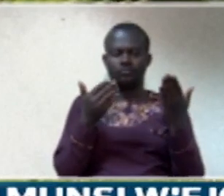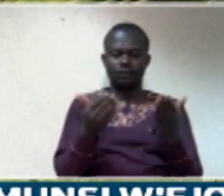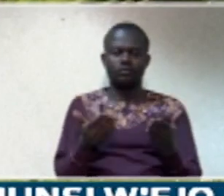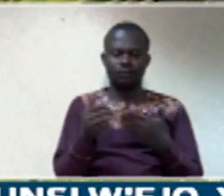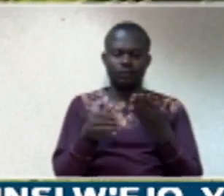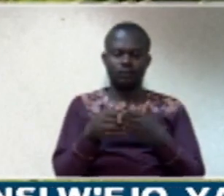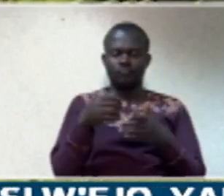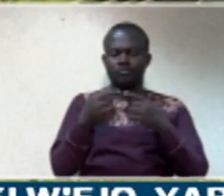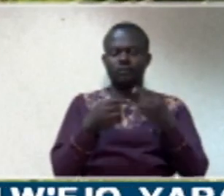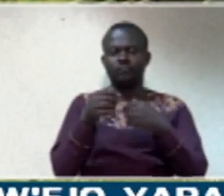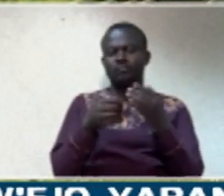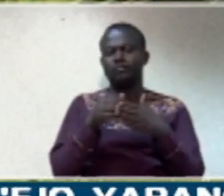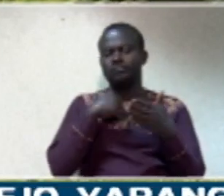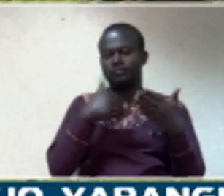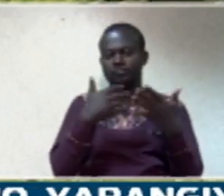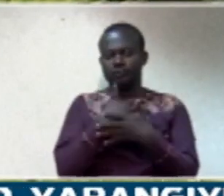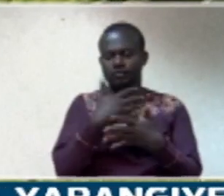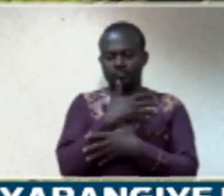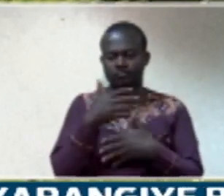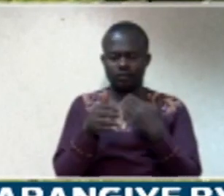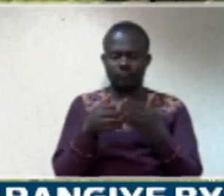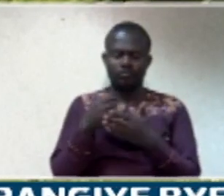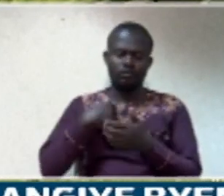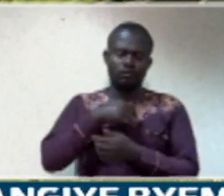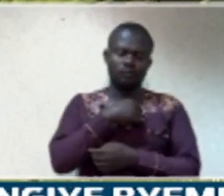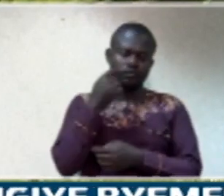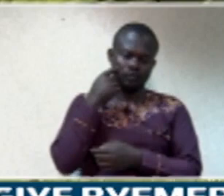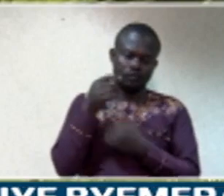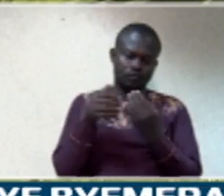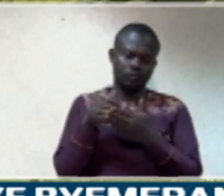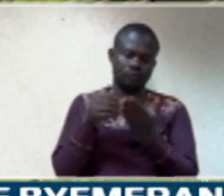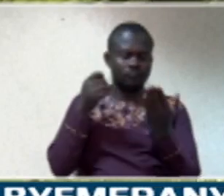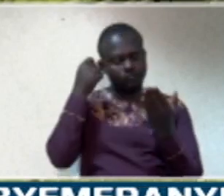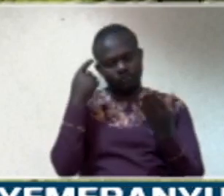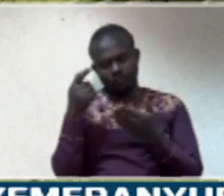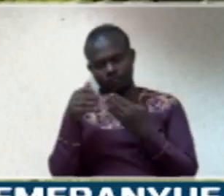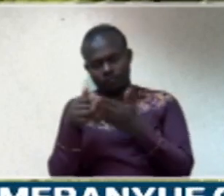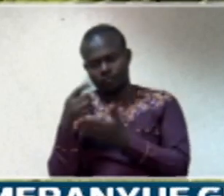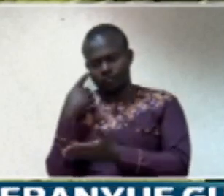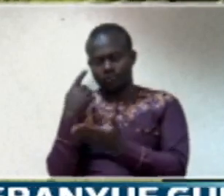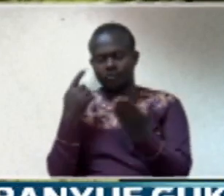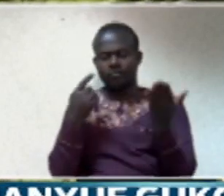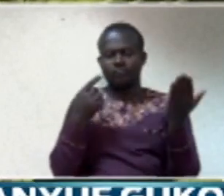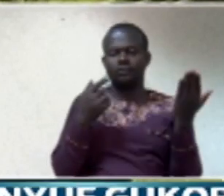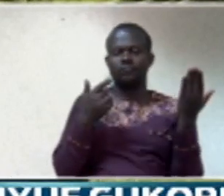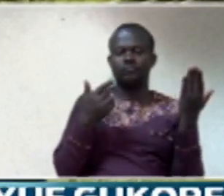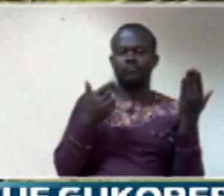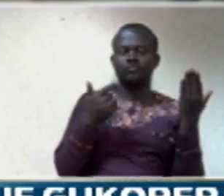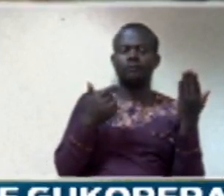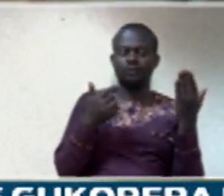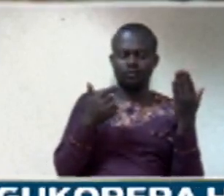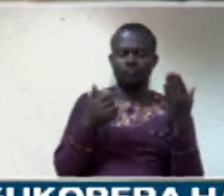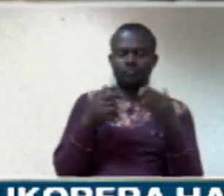inyuma kubera yuko bari bafite ubwoba bw'imitingito n'ibirunga byari byumvikana igoma no ngaha mu mujyi wa